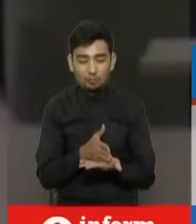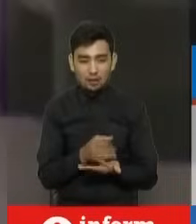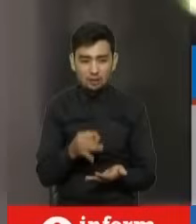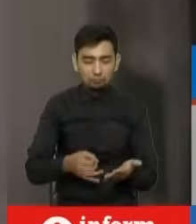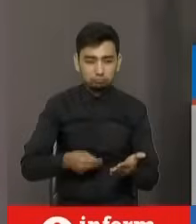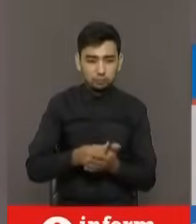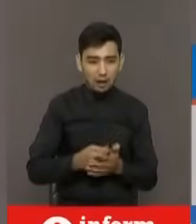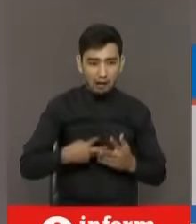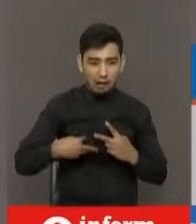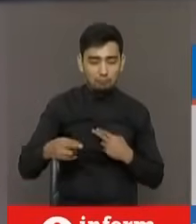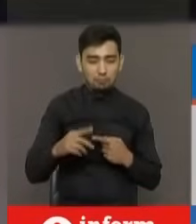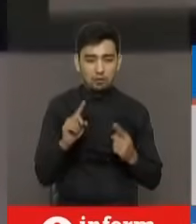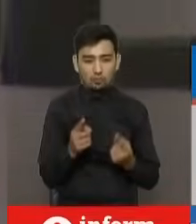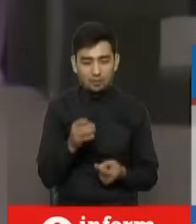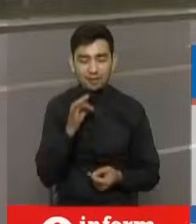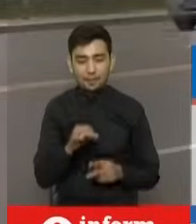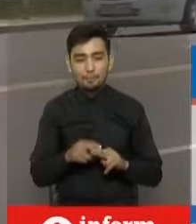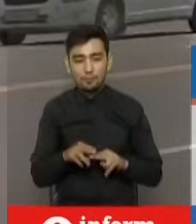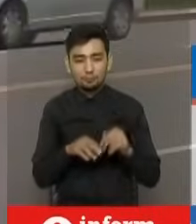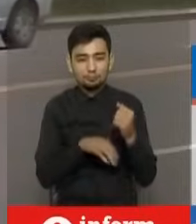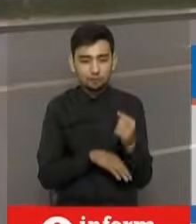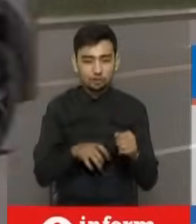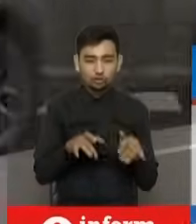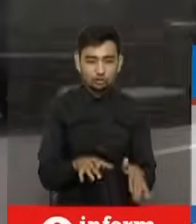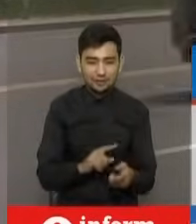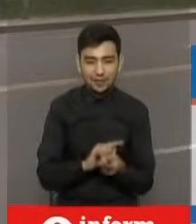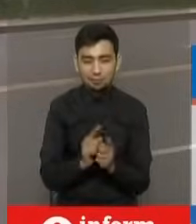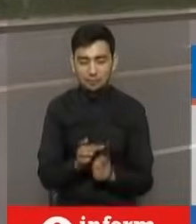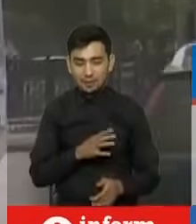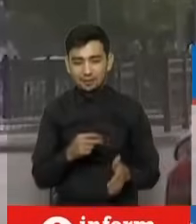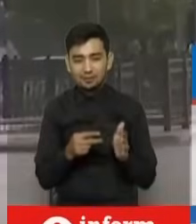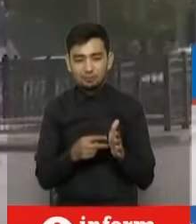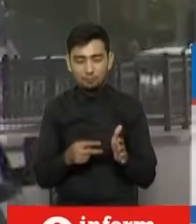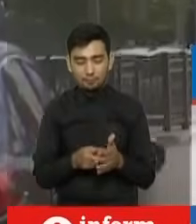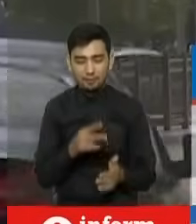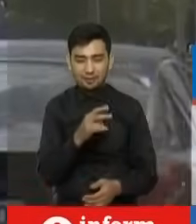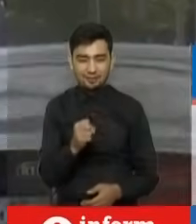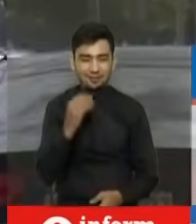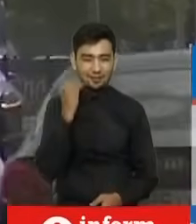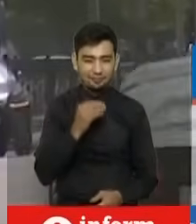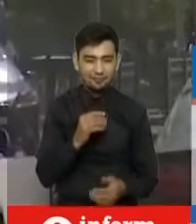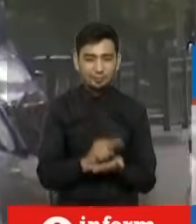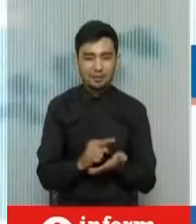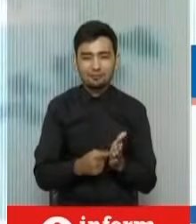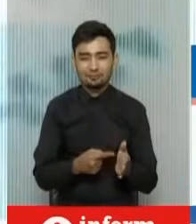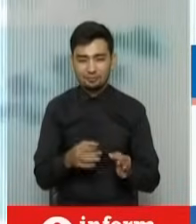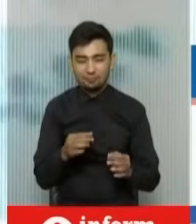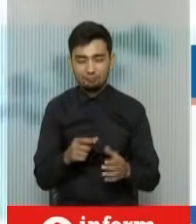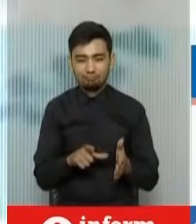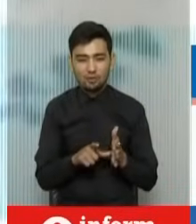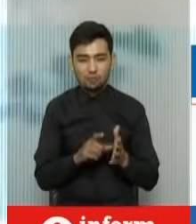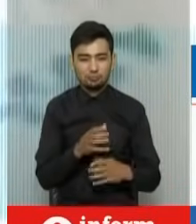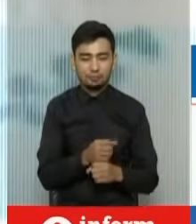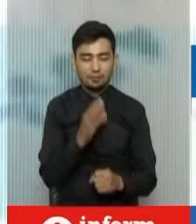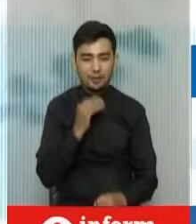платят одинаковый налог. После этого было решено изменить сумму обязательных отчислений.